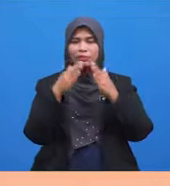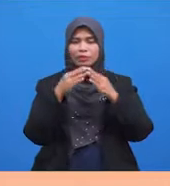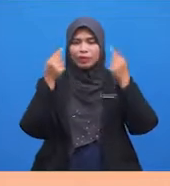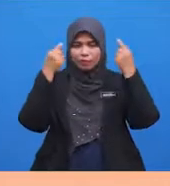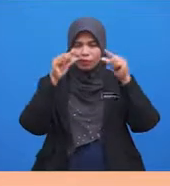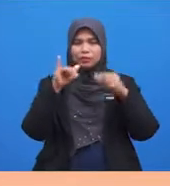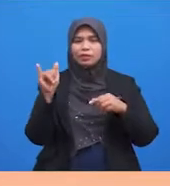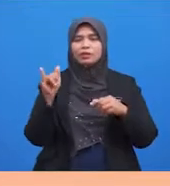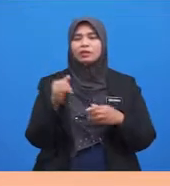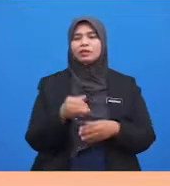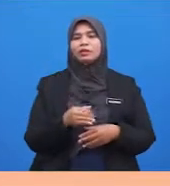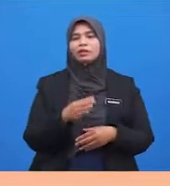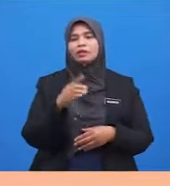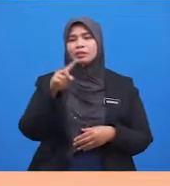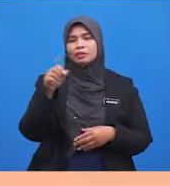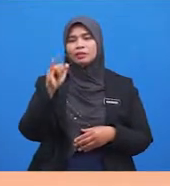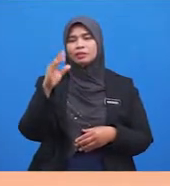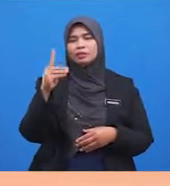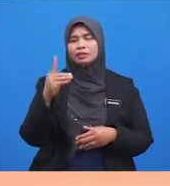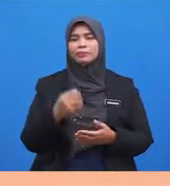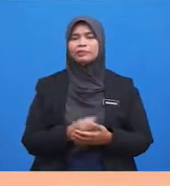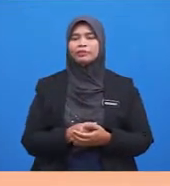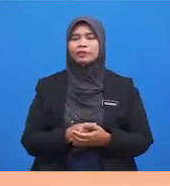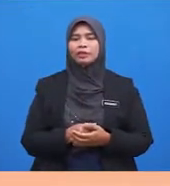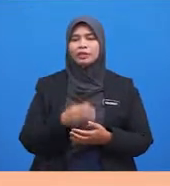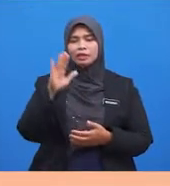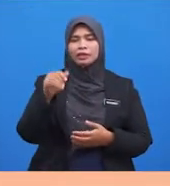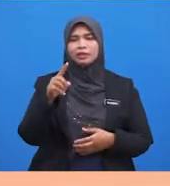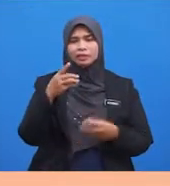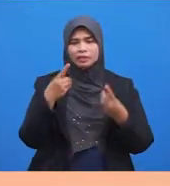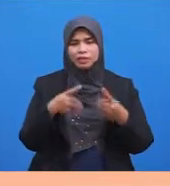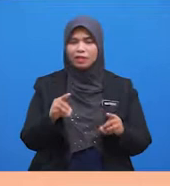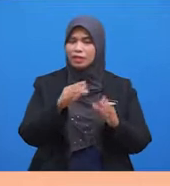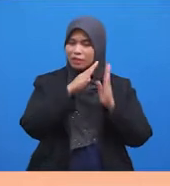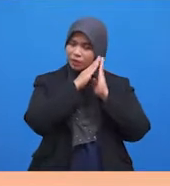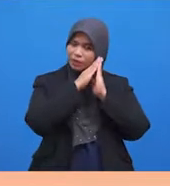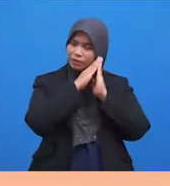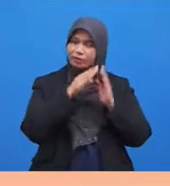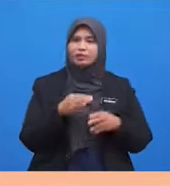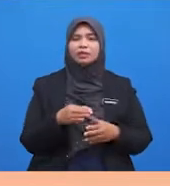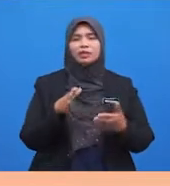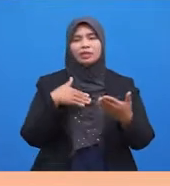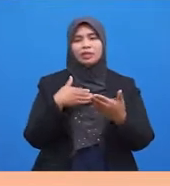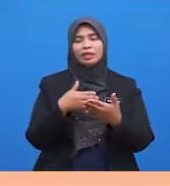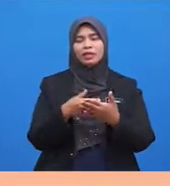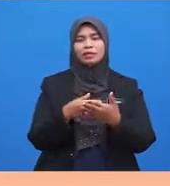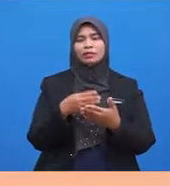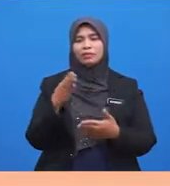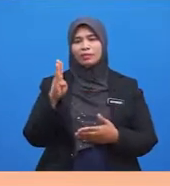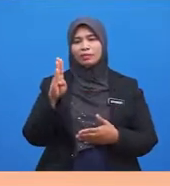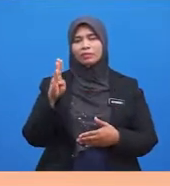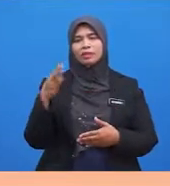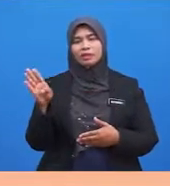gurunya Zaid bin Sabit yang sedang tidur sehingga beliau